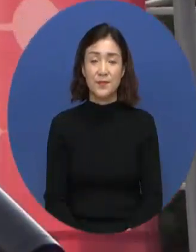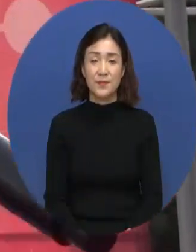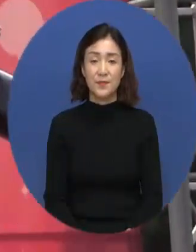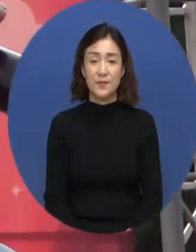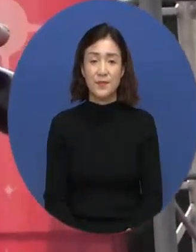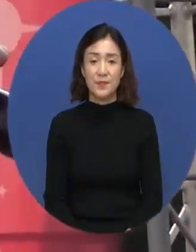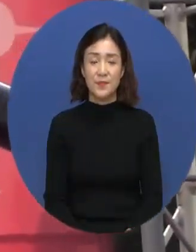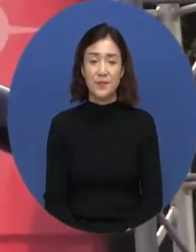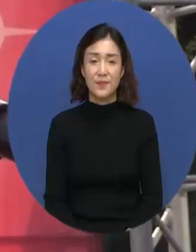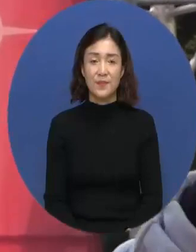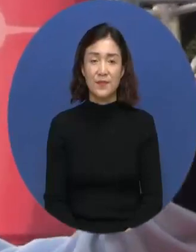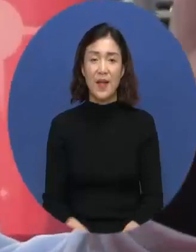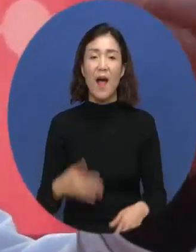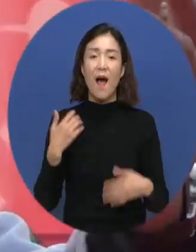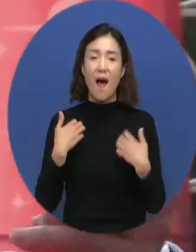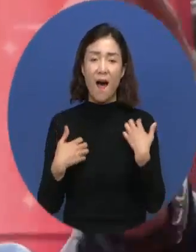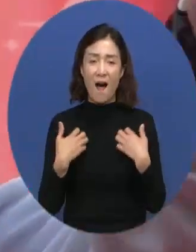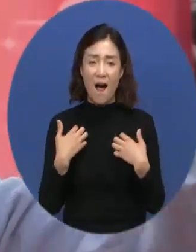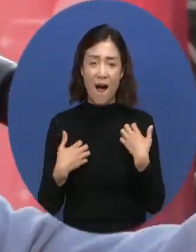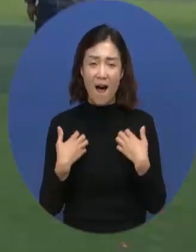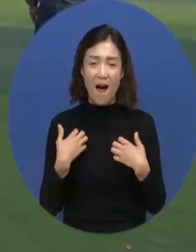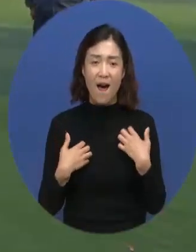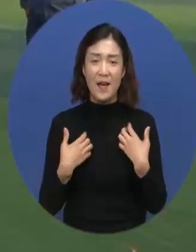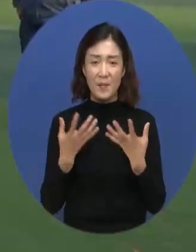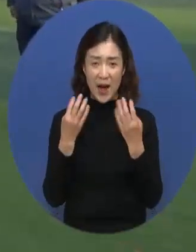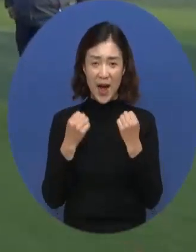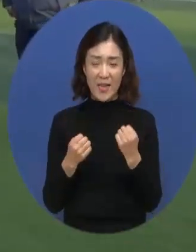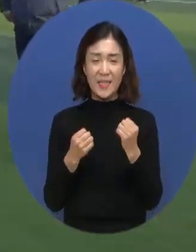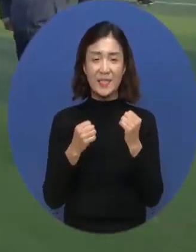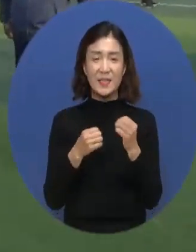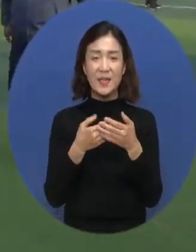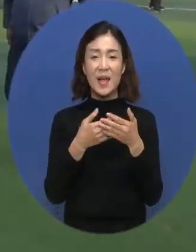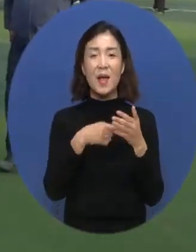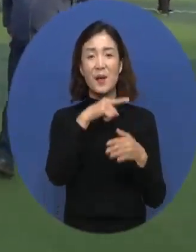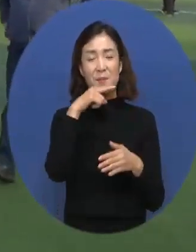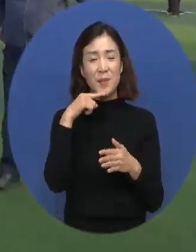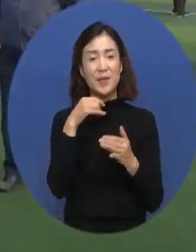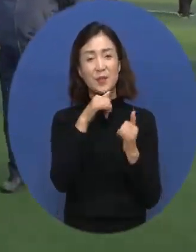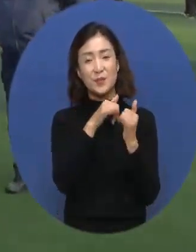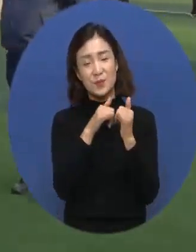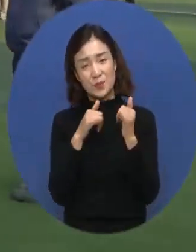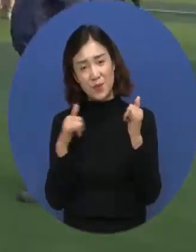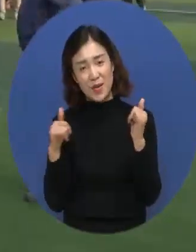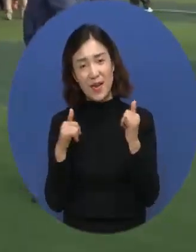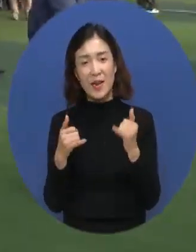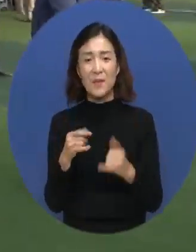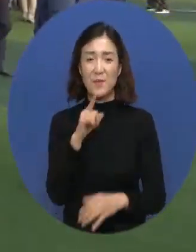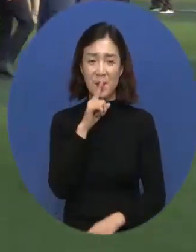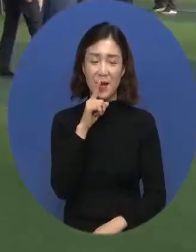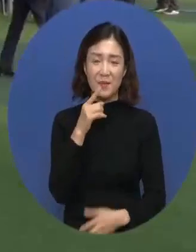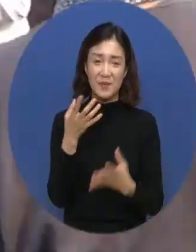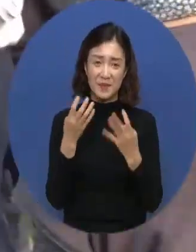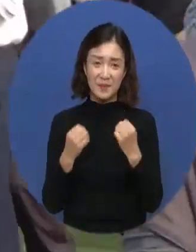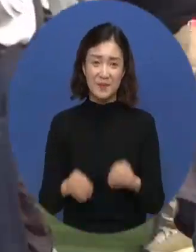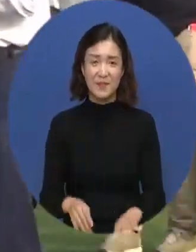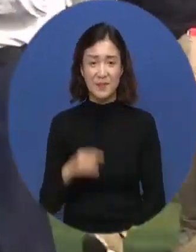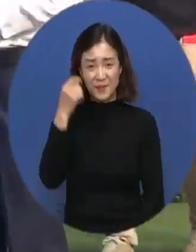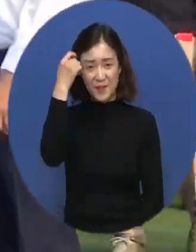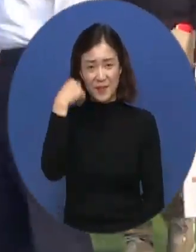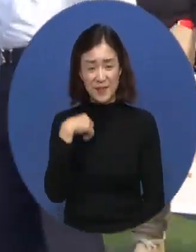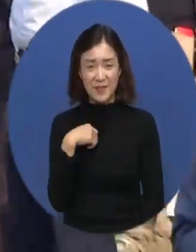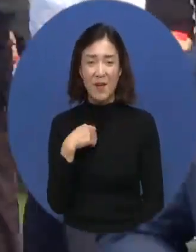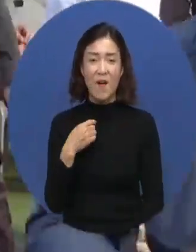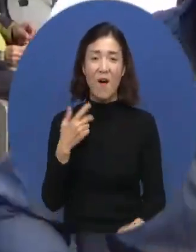흥의 민족이라는 말이 실감나는 하루였습니다. 흔히 보기 어려운 큰 규모의 경로잔치였습니다. 양껏